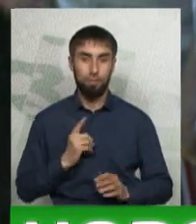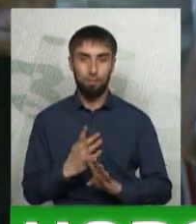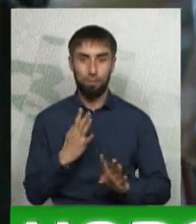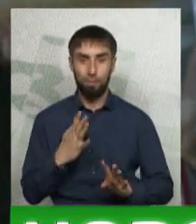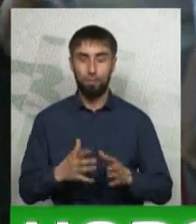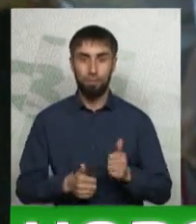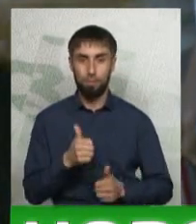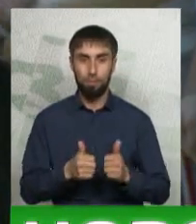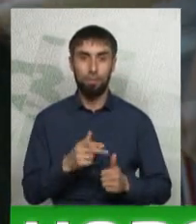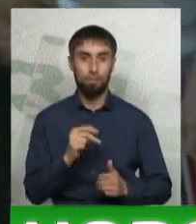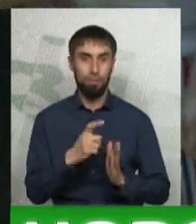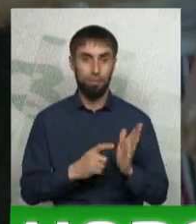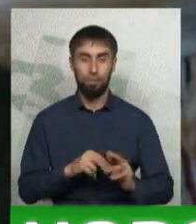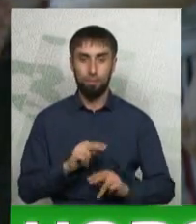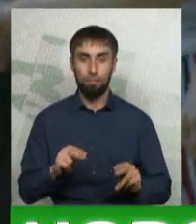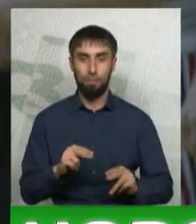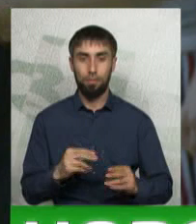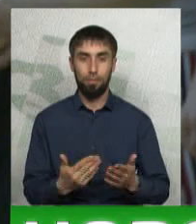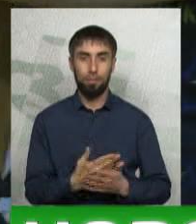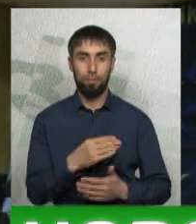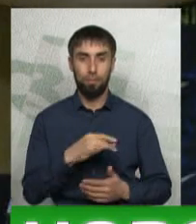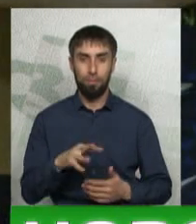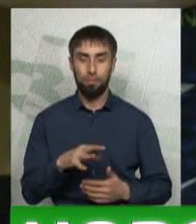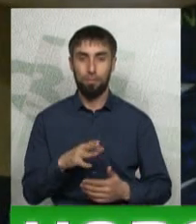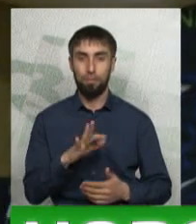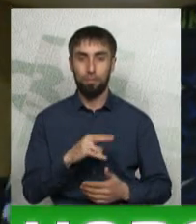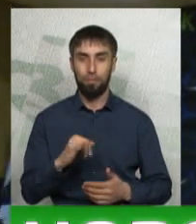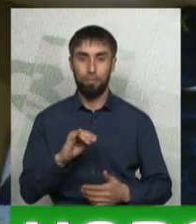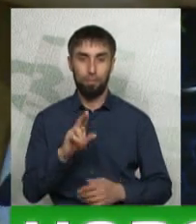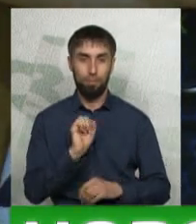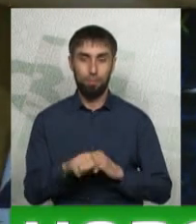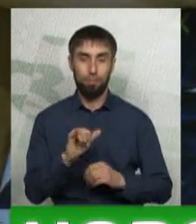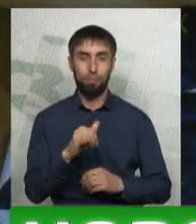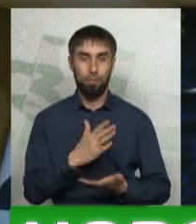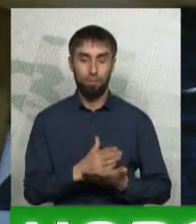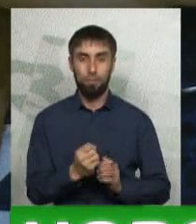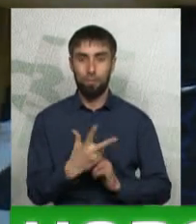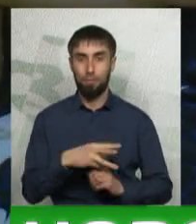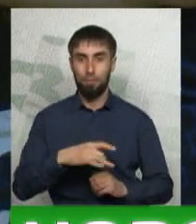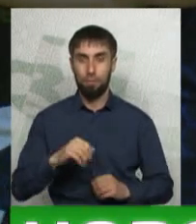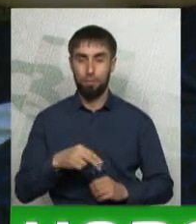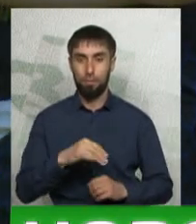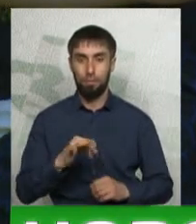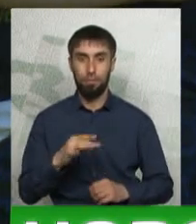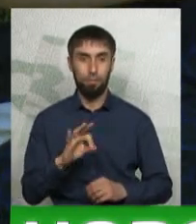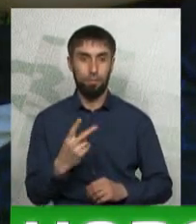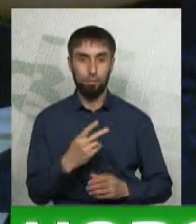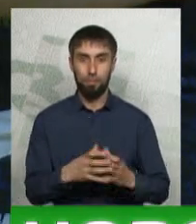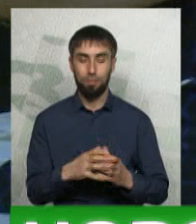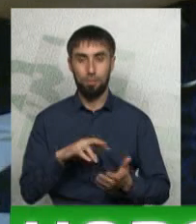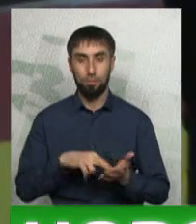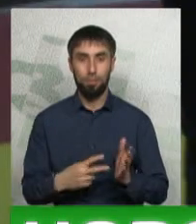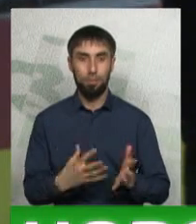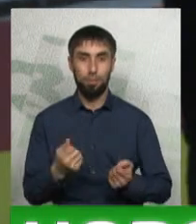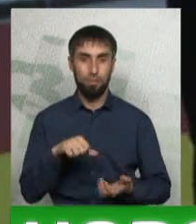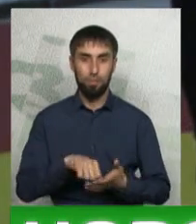очередные соревнования, и как делится тренер, новые триумфы. Ведь волю к победе у ребят не занимать. 13 марта «Панчер» со вторым составом планирует